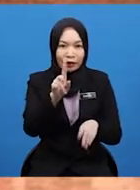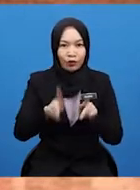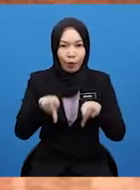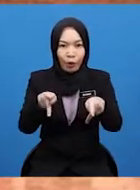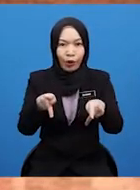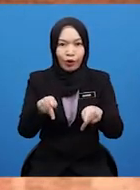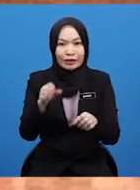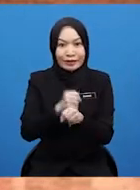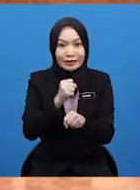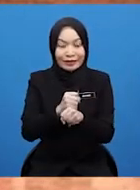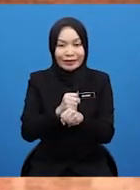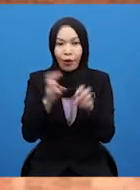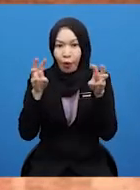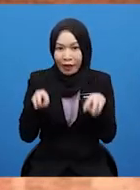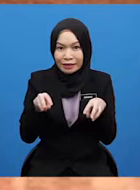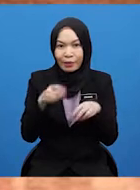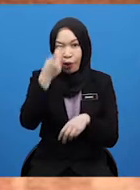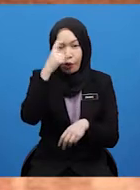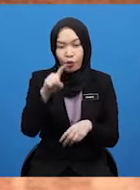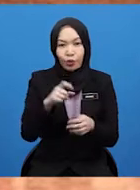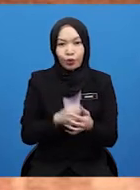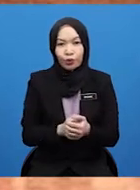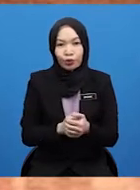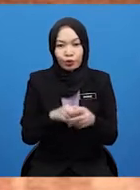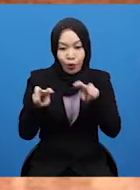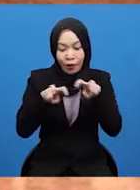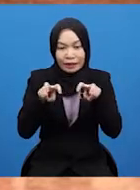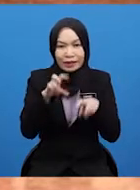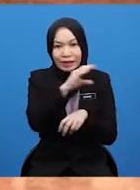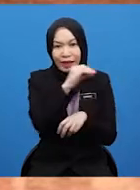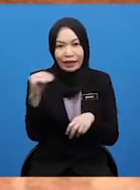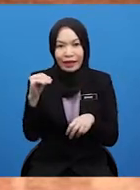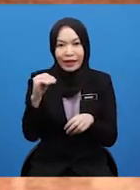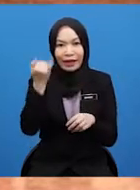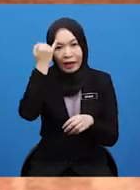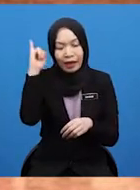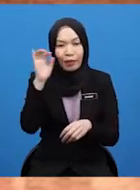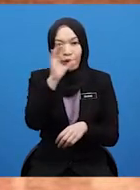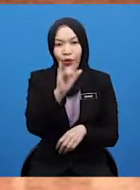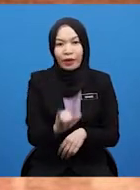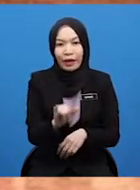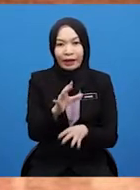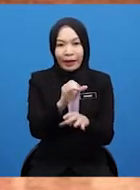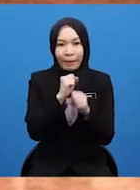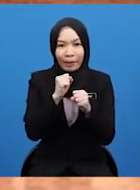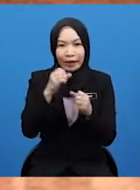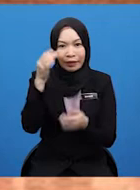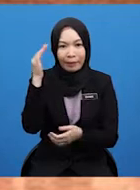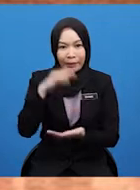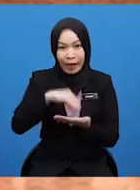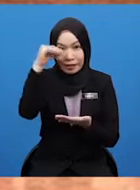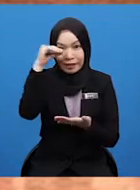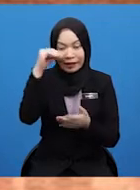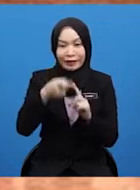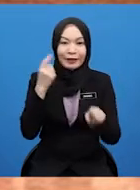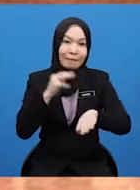proses gerak kerja wajib bagi pentaksiran dan ilmu yang dapat dipelajari dari semasa ke